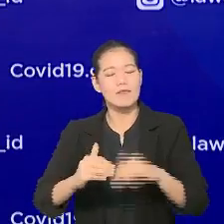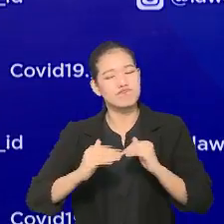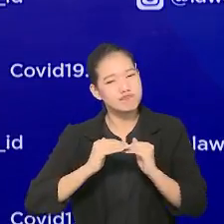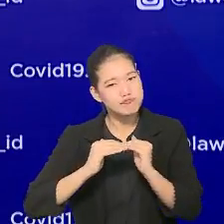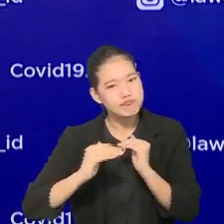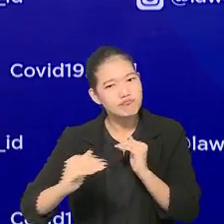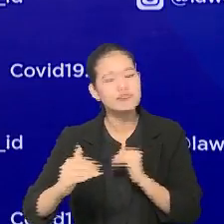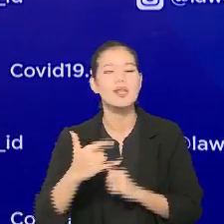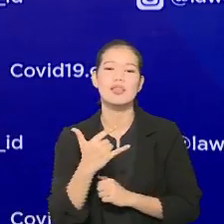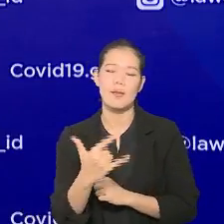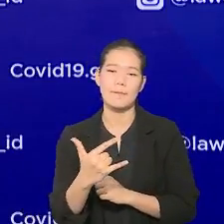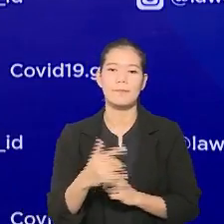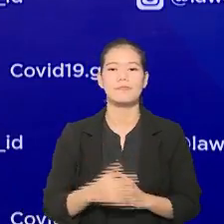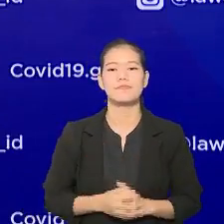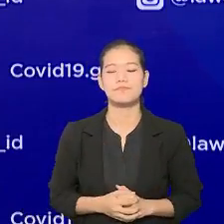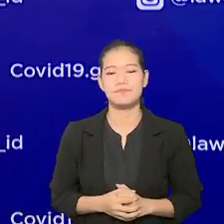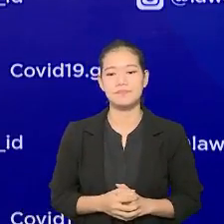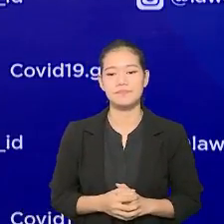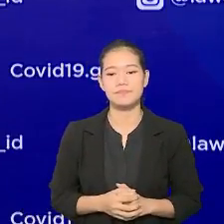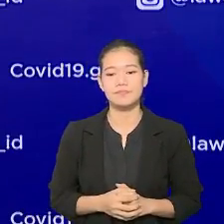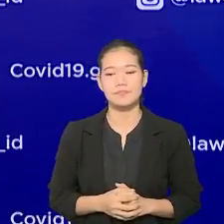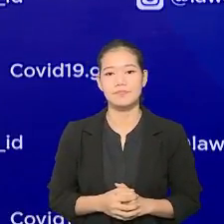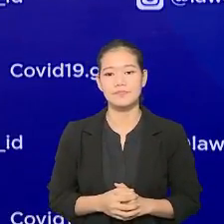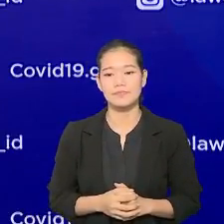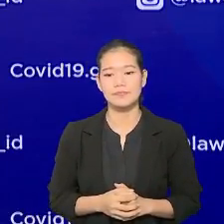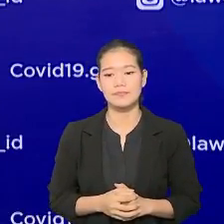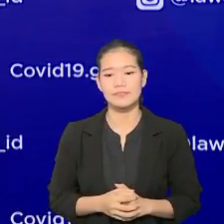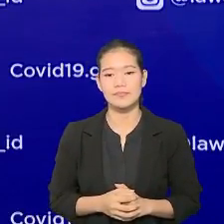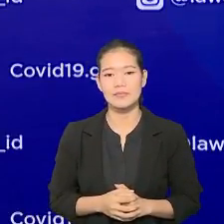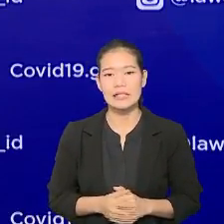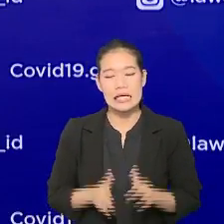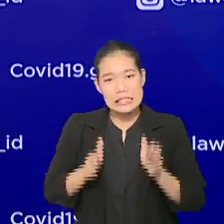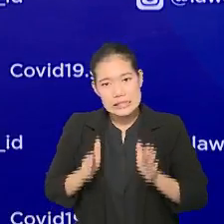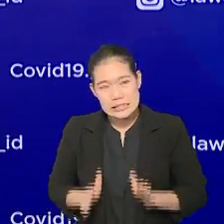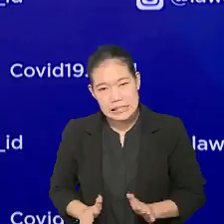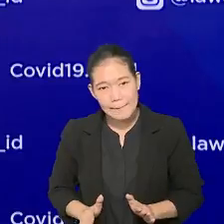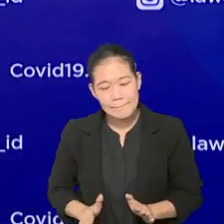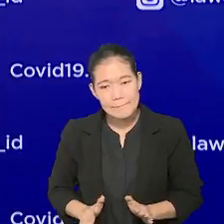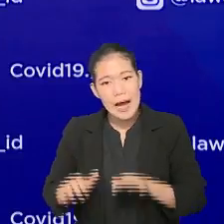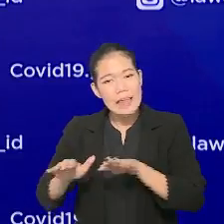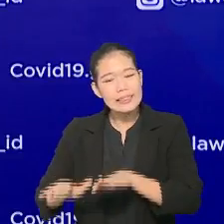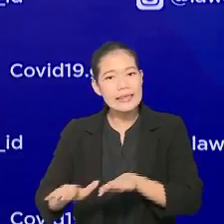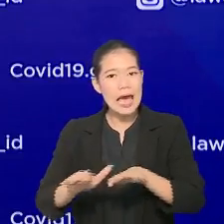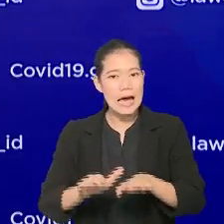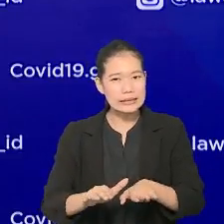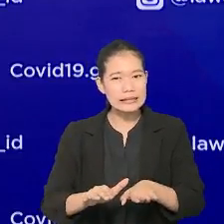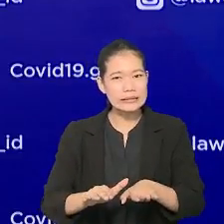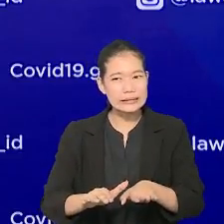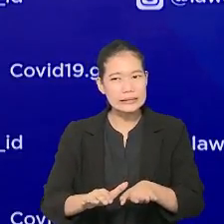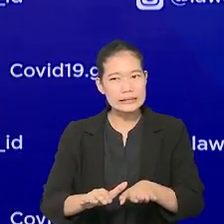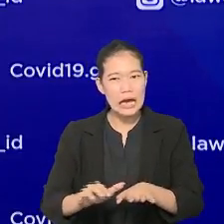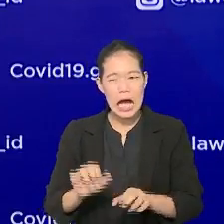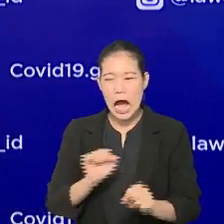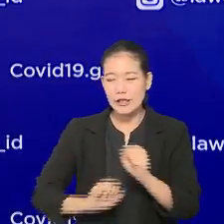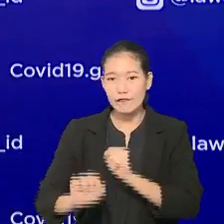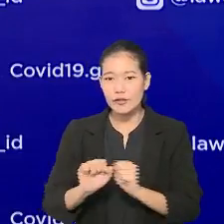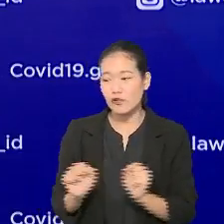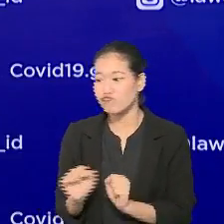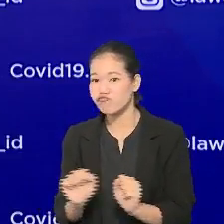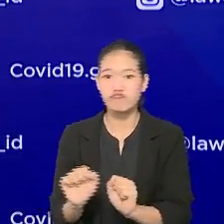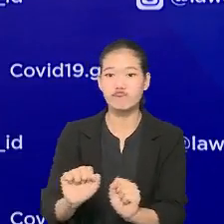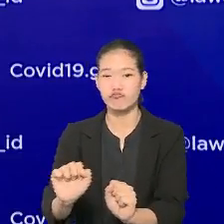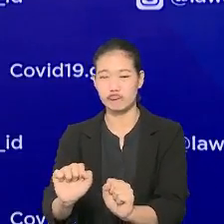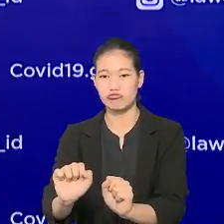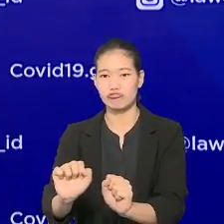kondusif, aman COVID. Sikap mawas untuk tidak dulu melakukan aktivitas kecuali yang